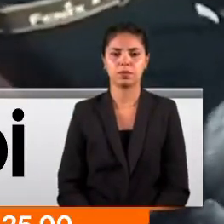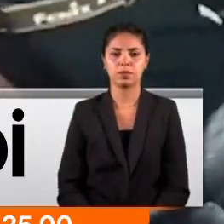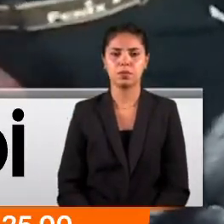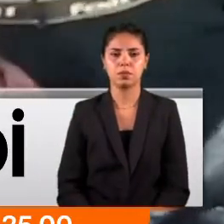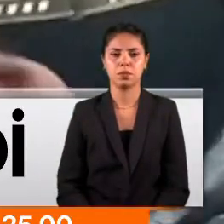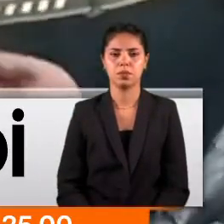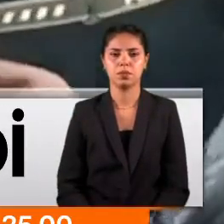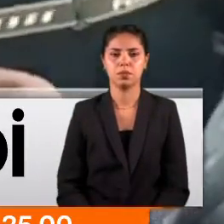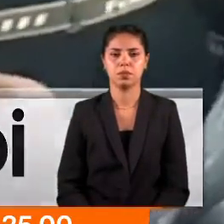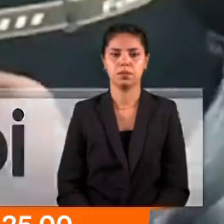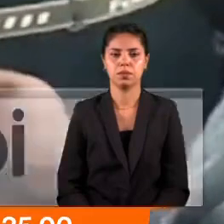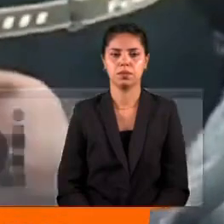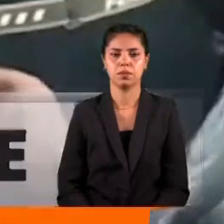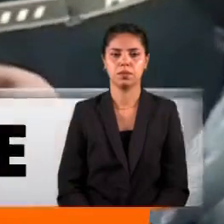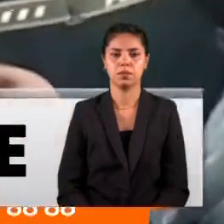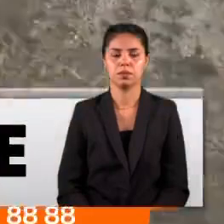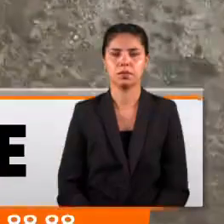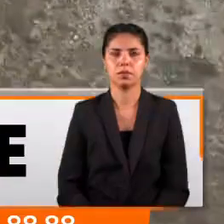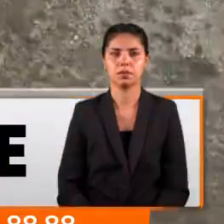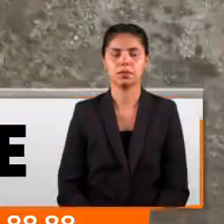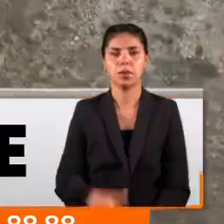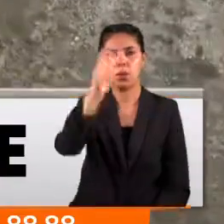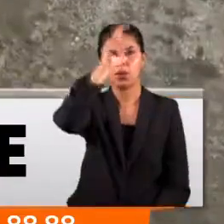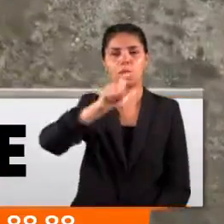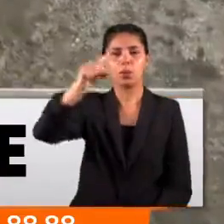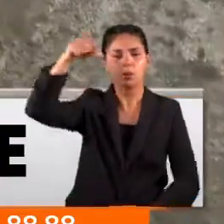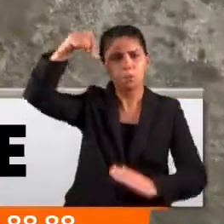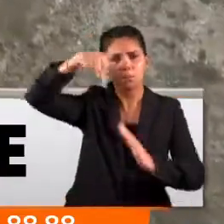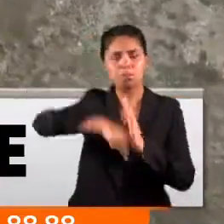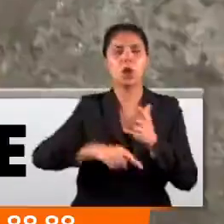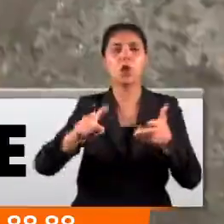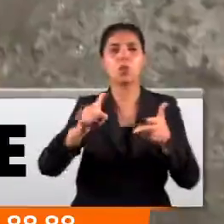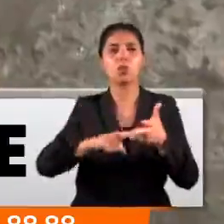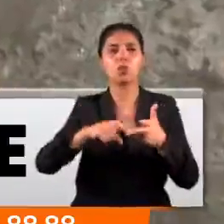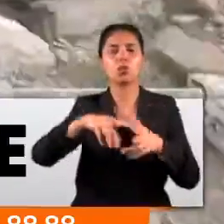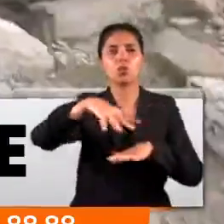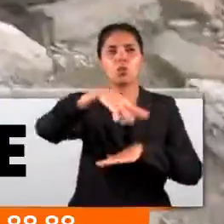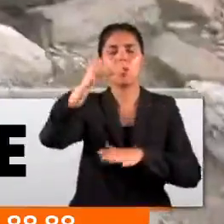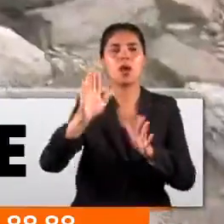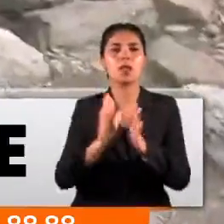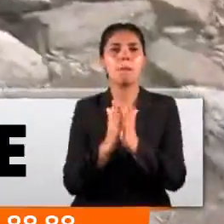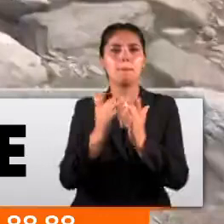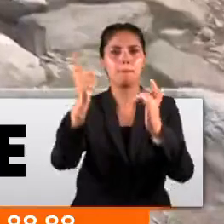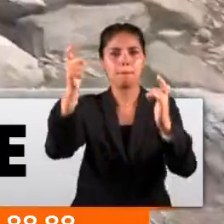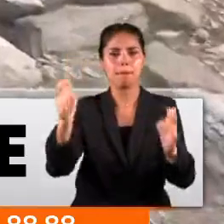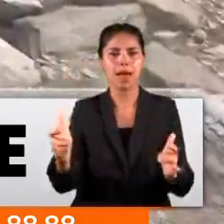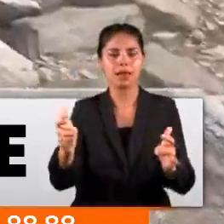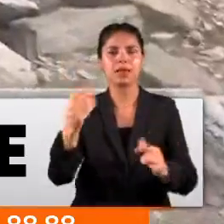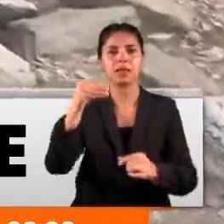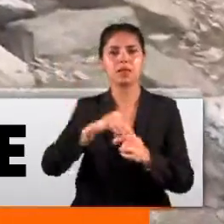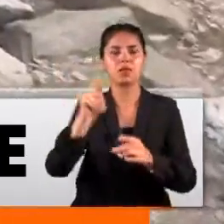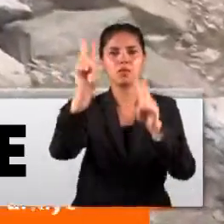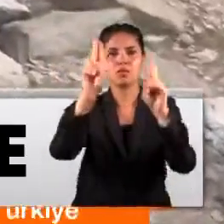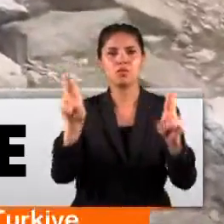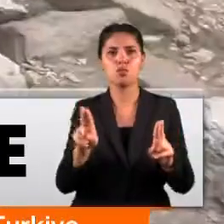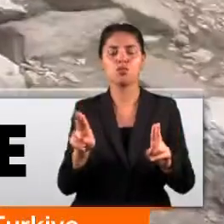yerinde, konuşabiliyorum. Türkiye'nin en derin 3. mağarası olan Mersin'deki Morca Düdeni'nde